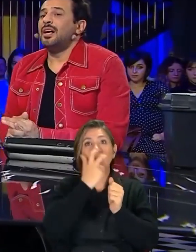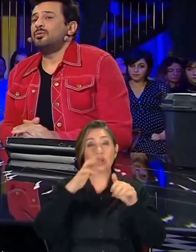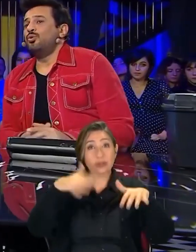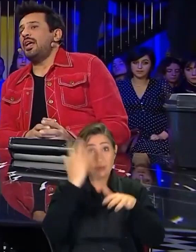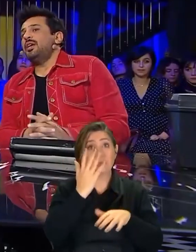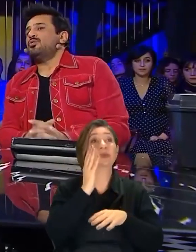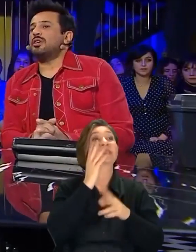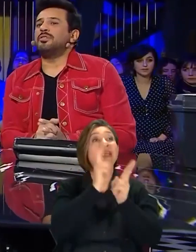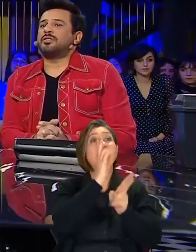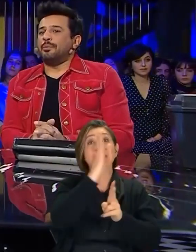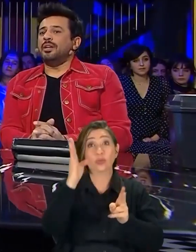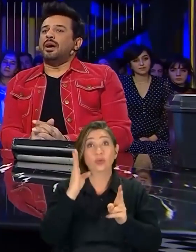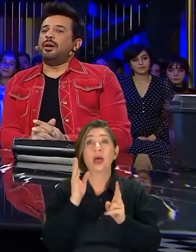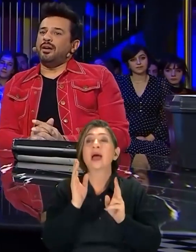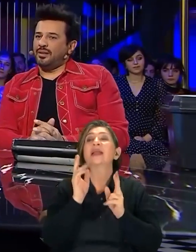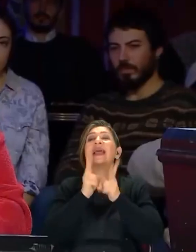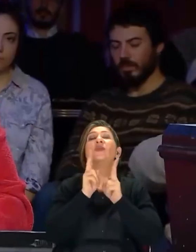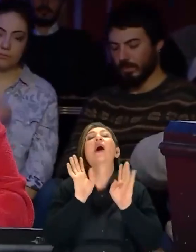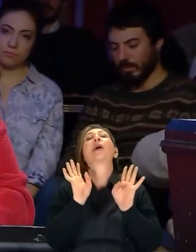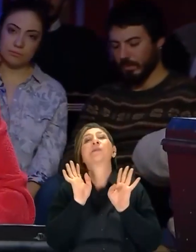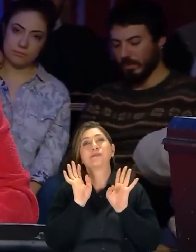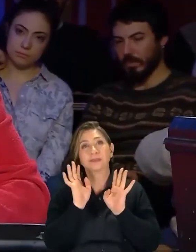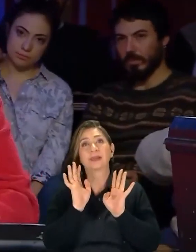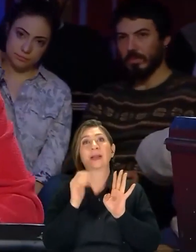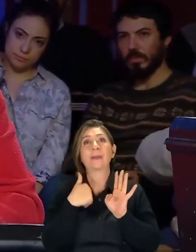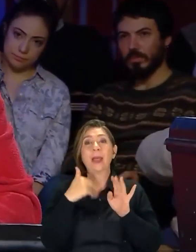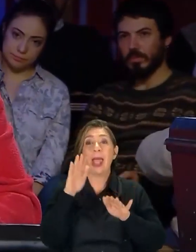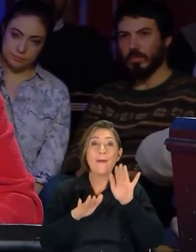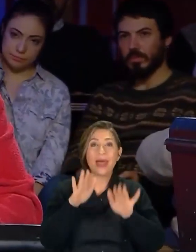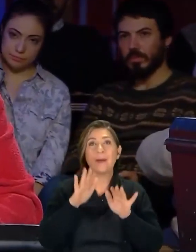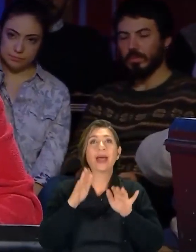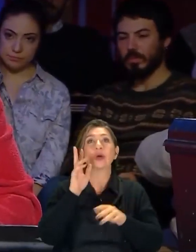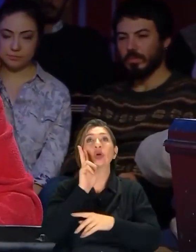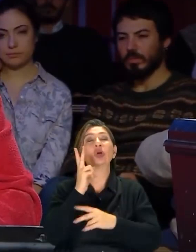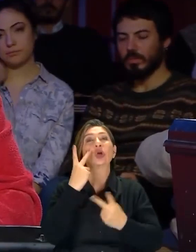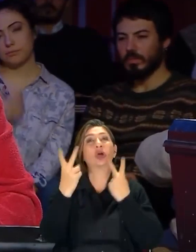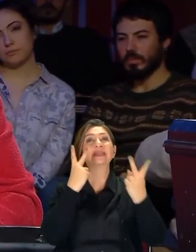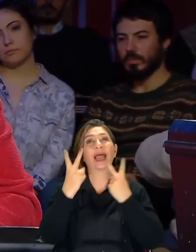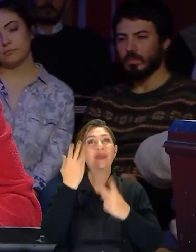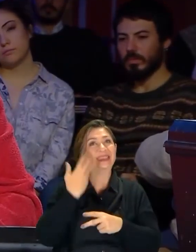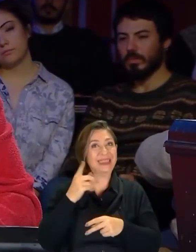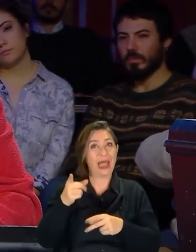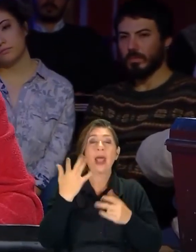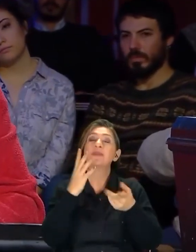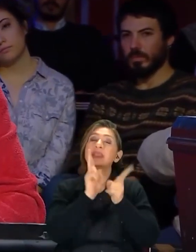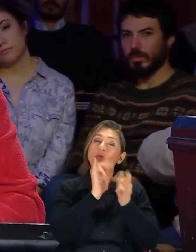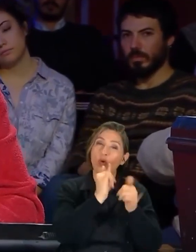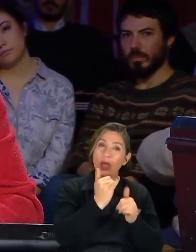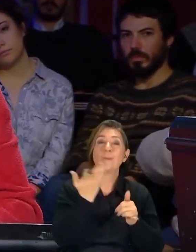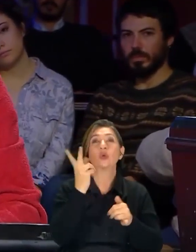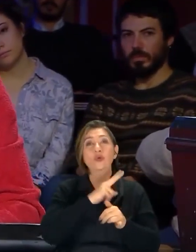musun turneye henüz çıkmadık tabii ama tabii benim hemen hemen bütün gösterilerimiz diler Yani hem oyunlarımı hem